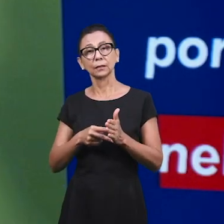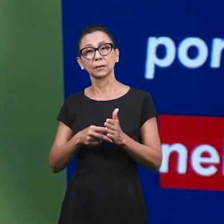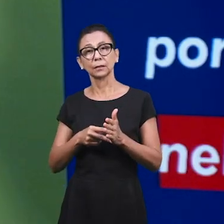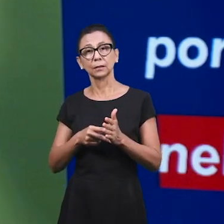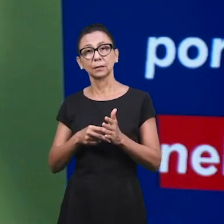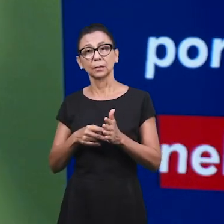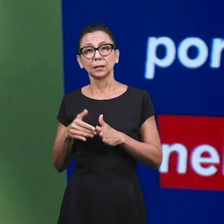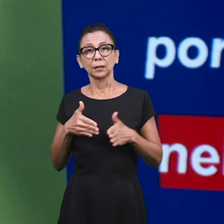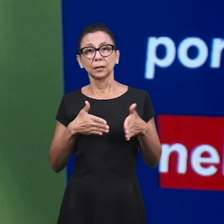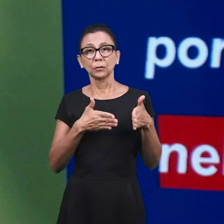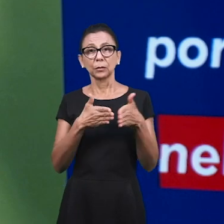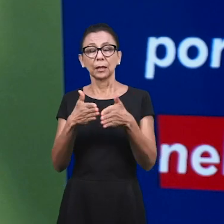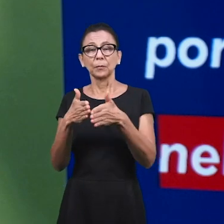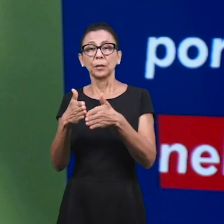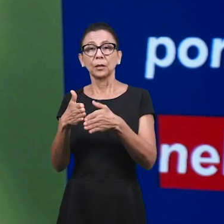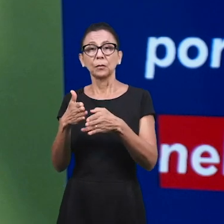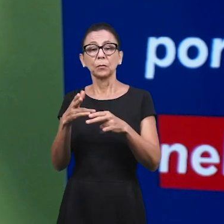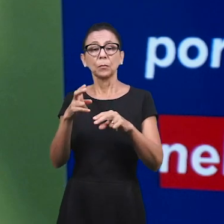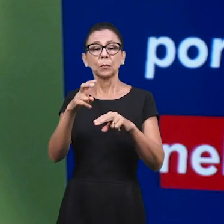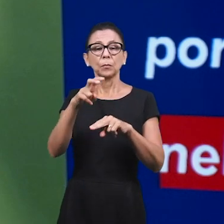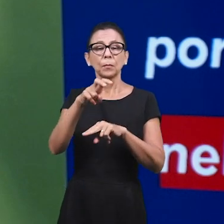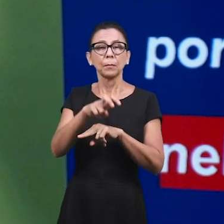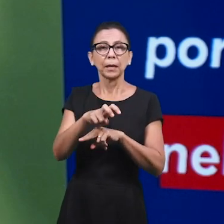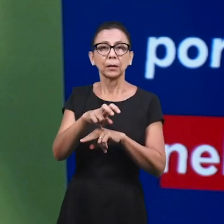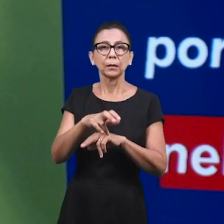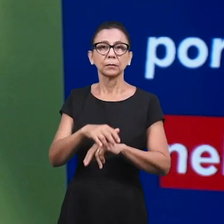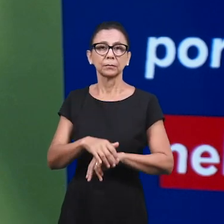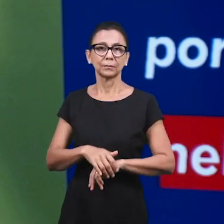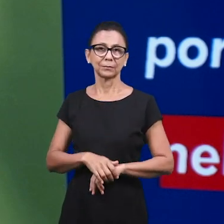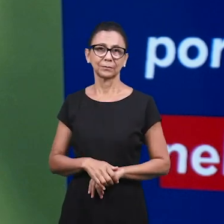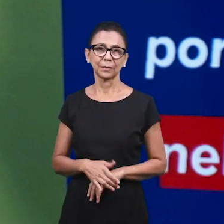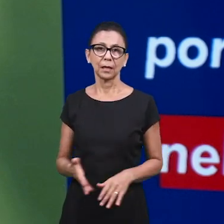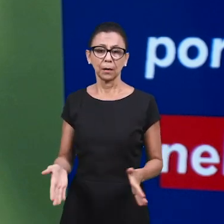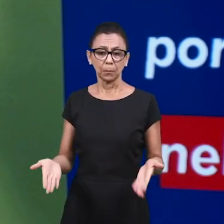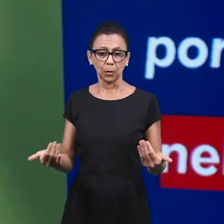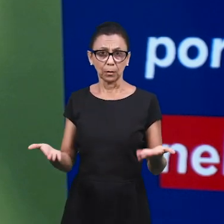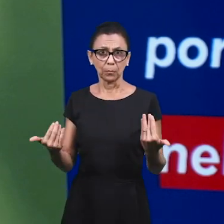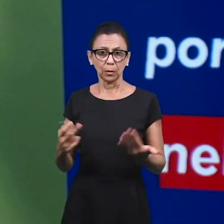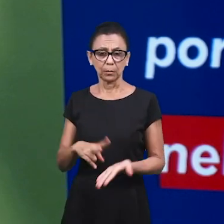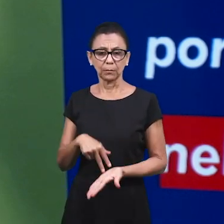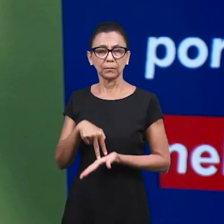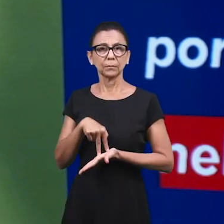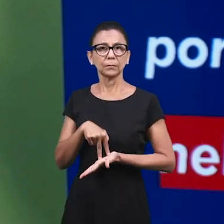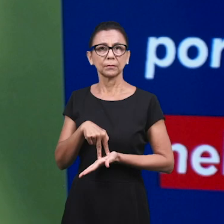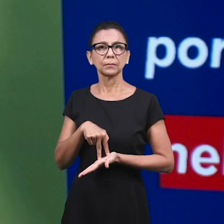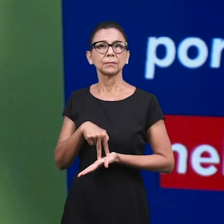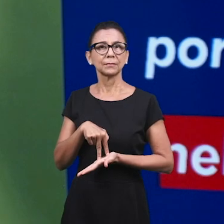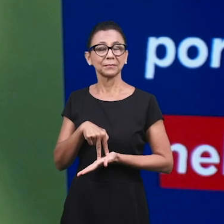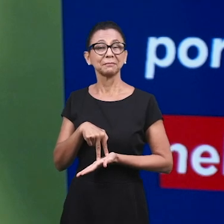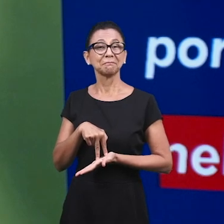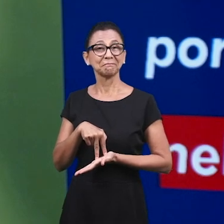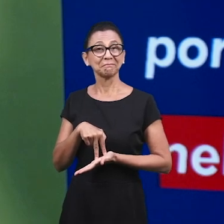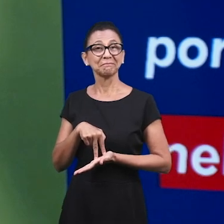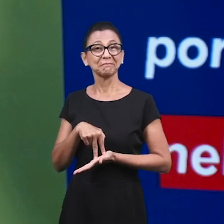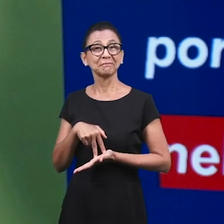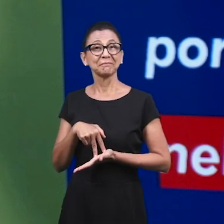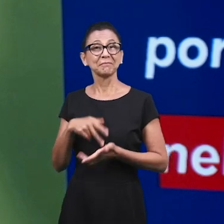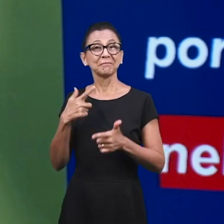il est nécessaire de se lever vite, car il vous